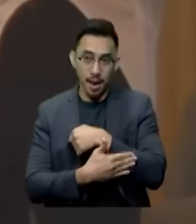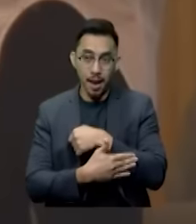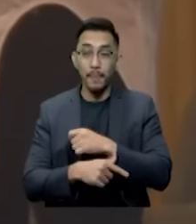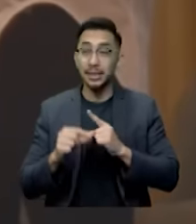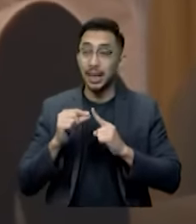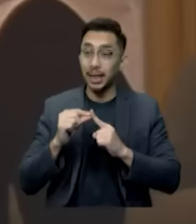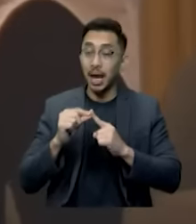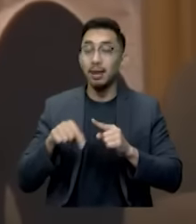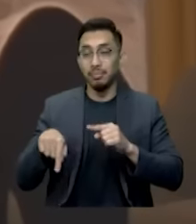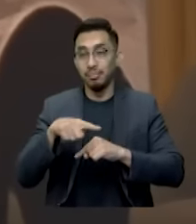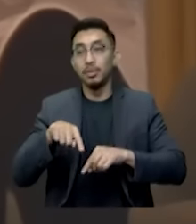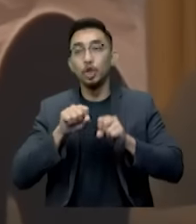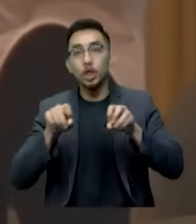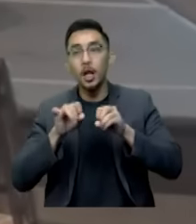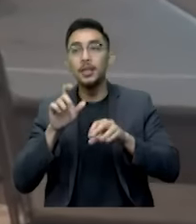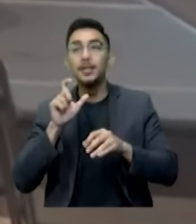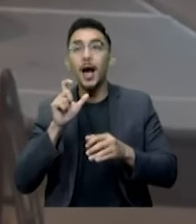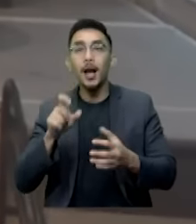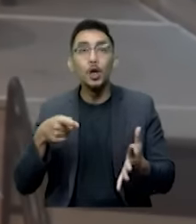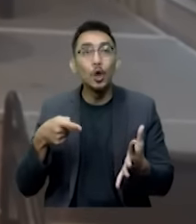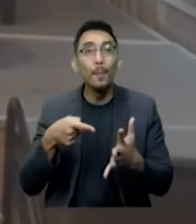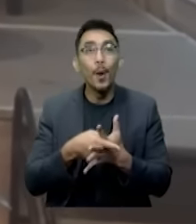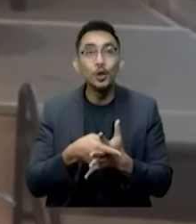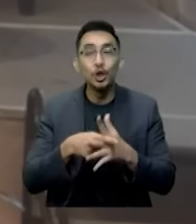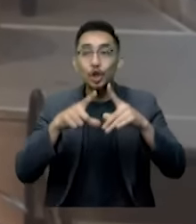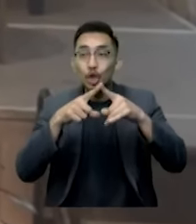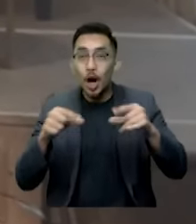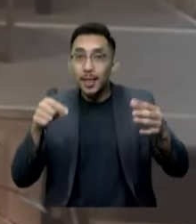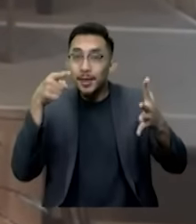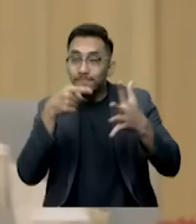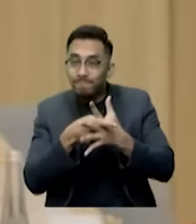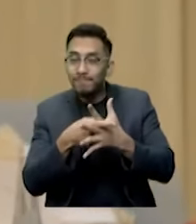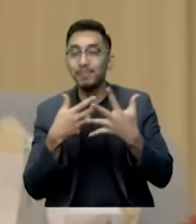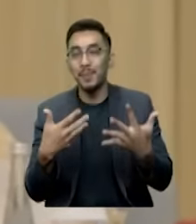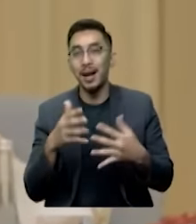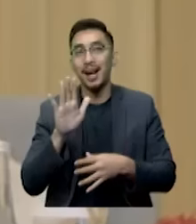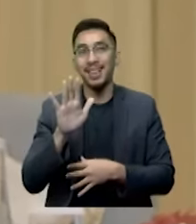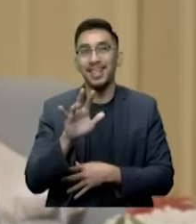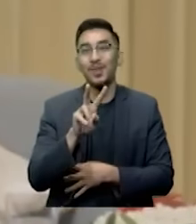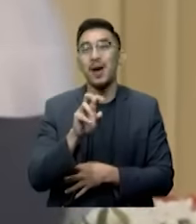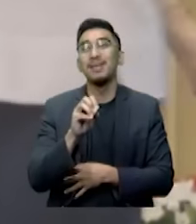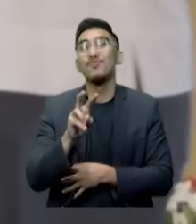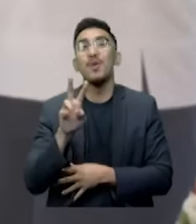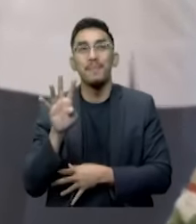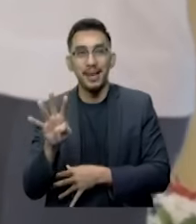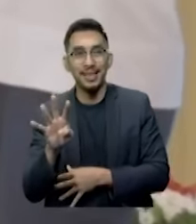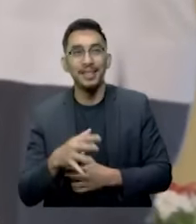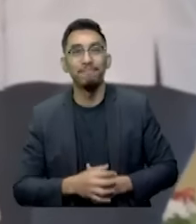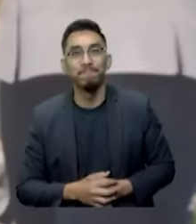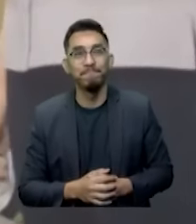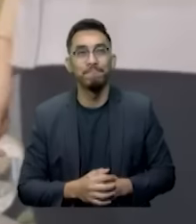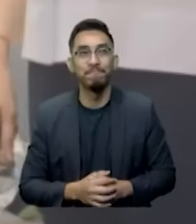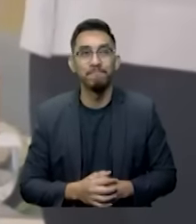disosialisasikan tata cara pencoblosan surat suara yang benar pada saat pemilu 2024 mendatang. Dari Surabaya, Jawa Timur, Yuda Prawira,